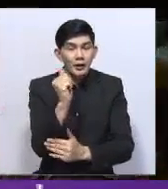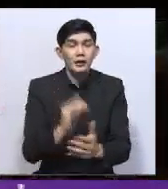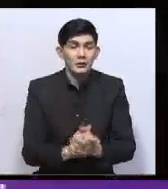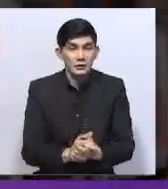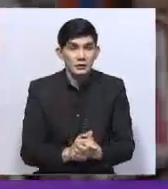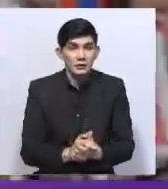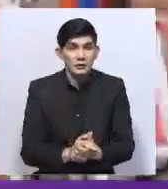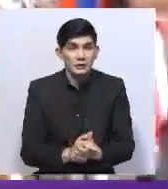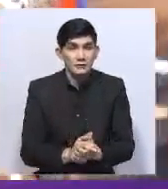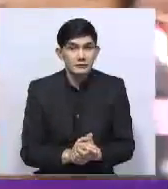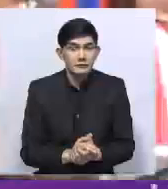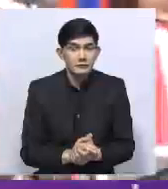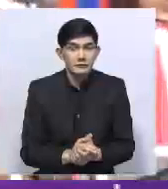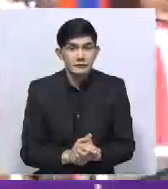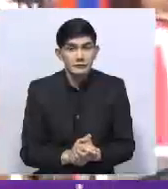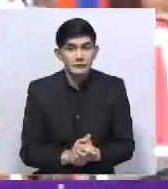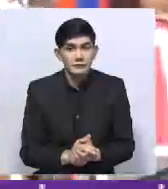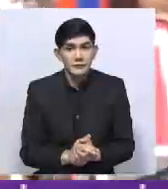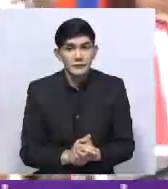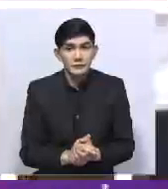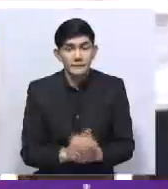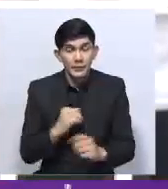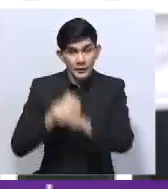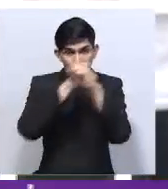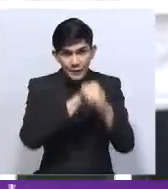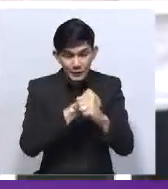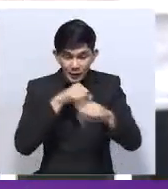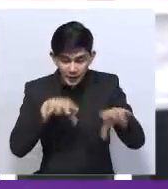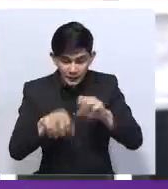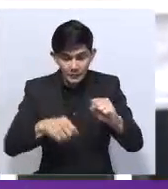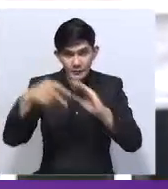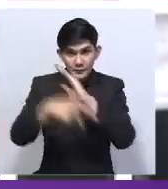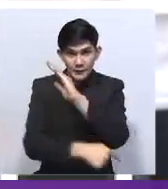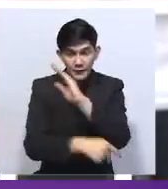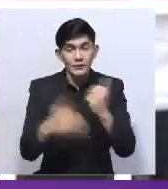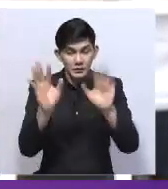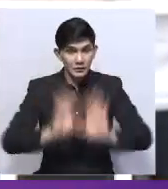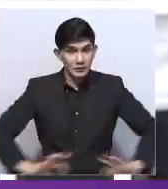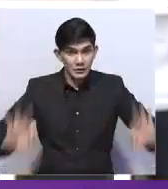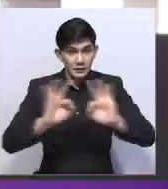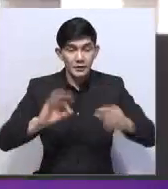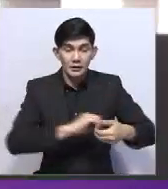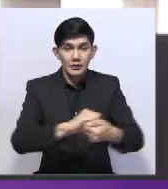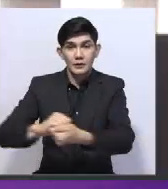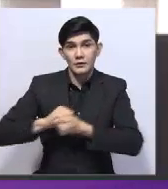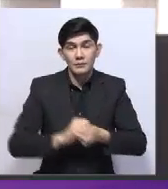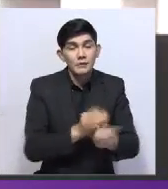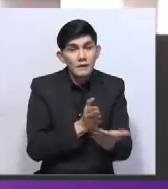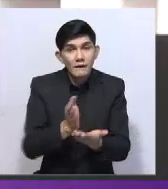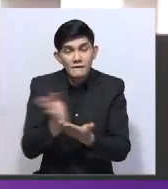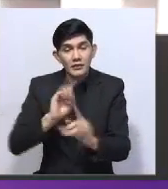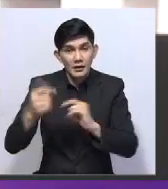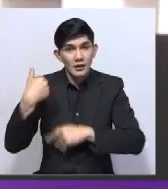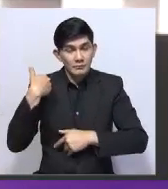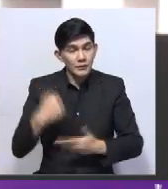การป้องกันและปราบปรามการทุจริต ต้องอาศัยความร่วมมือจากทุกภาคส่วน